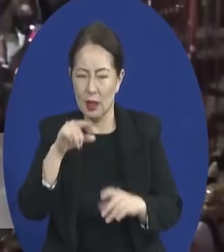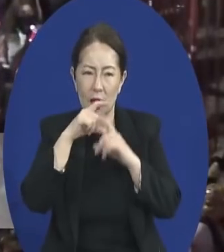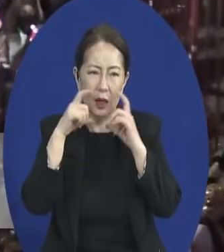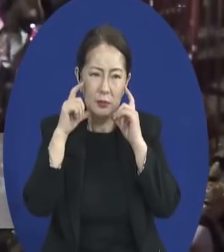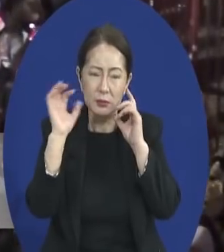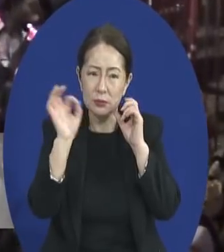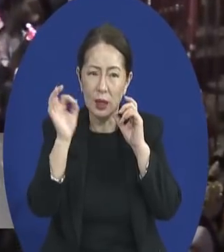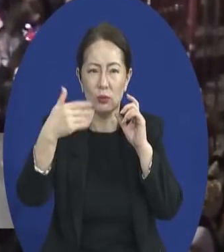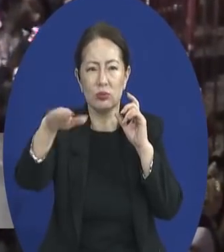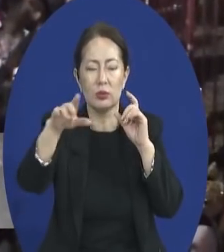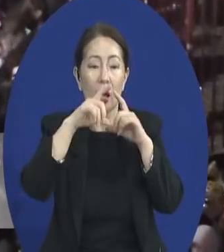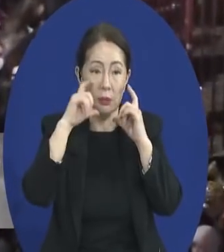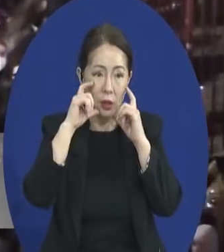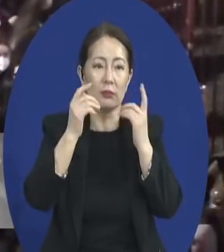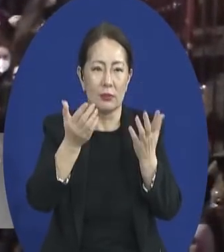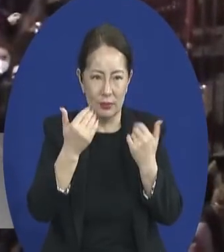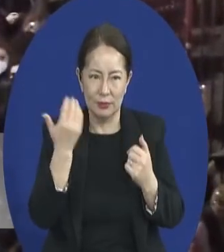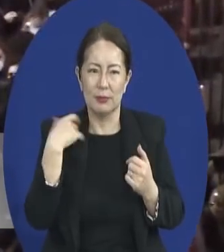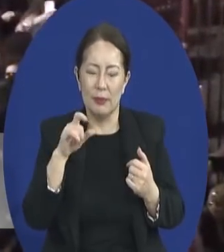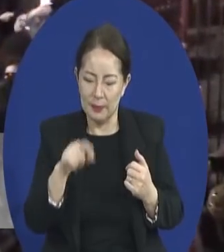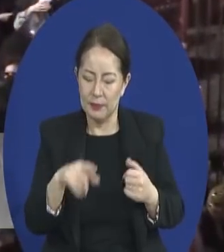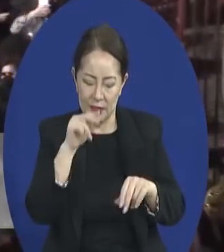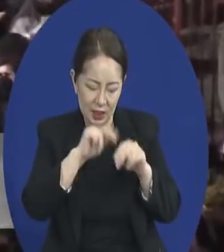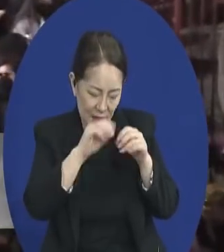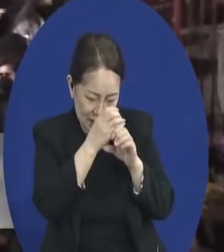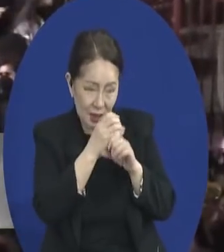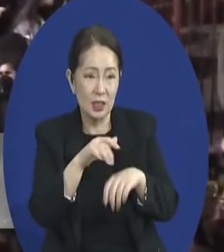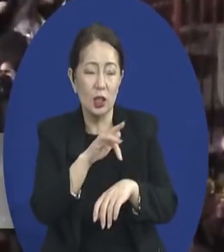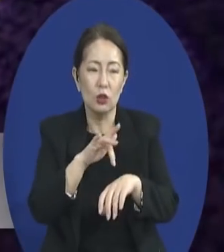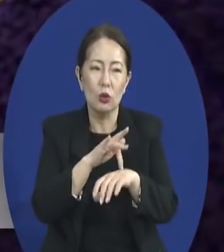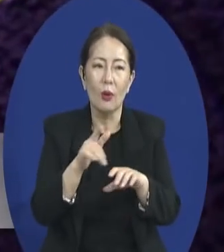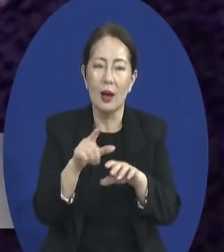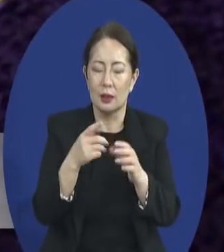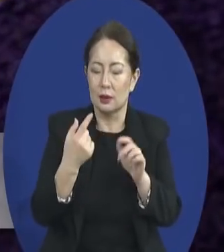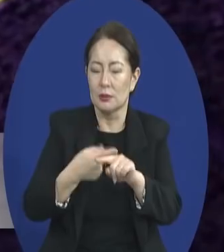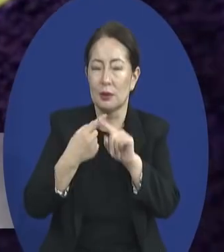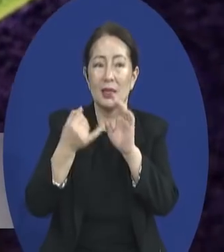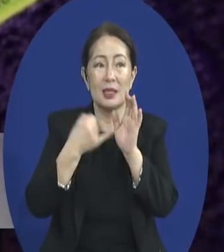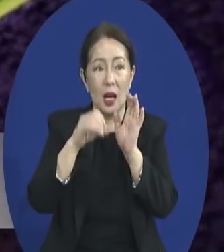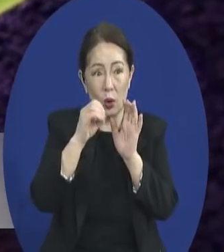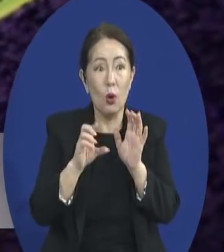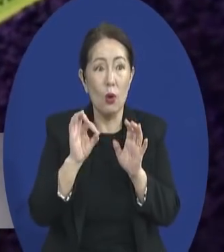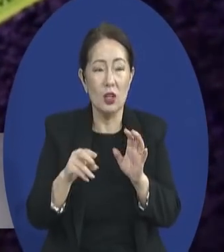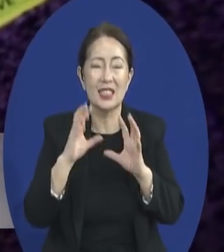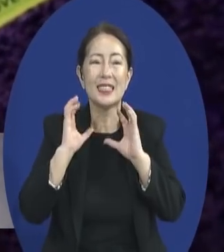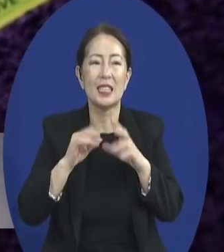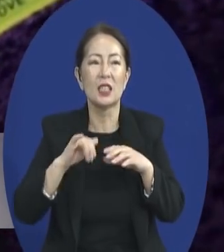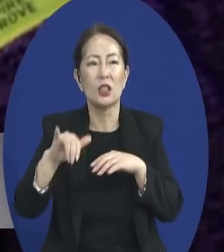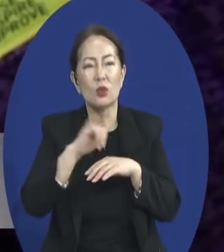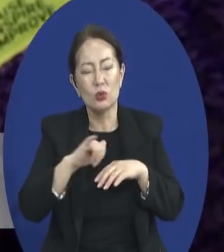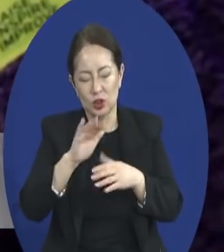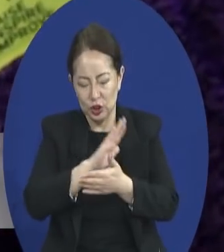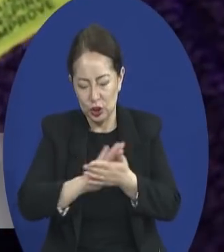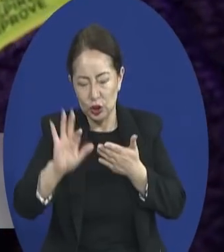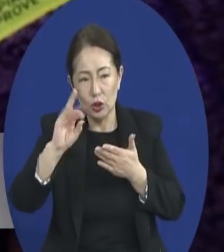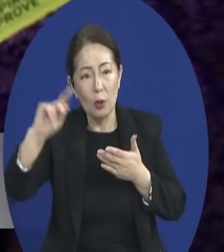халтгүй хүнийг буцааж өгсөн юм. Мөн шинжилгээний цэгүүдийн хүчин чадлыг эрдэнхөөс 60% нэмэгдүүлсэн байна. Дэлхийн улс орнууд энэхүү шинэ оны